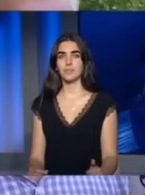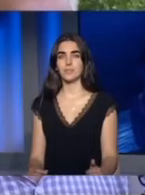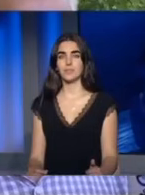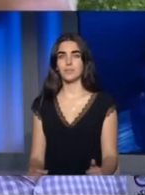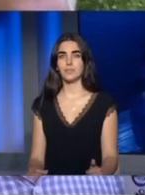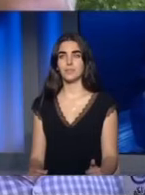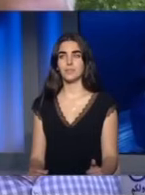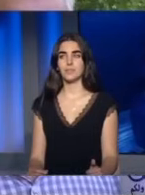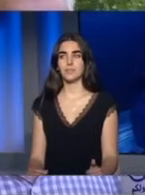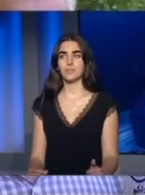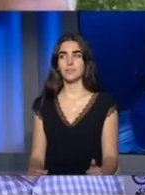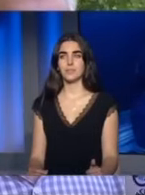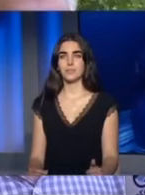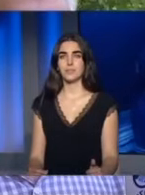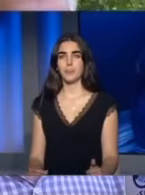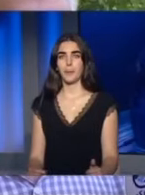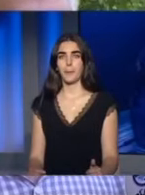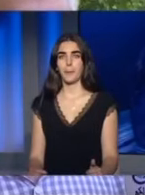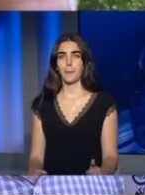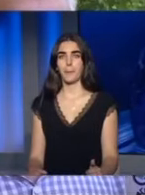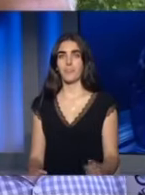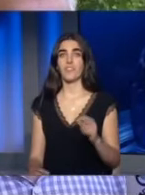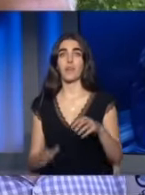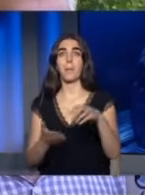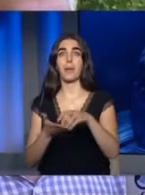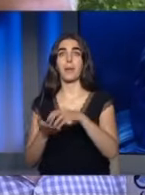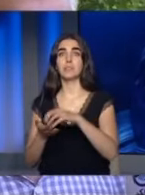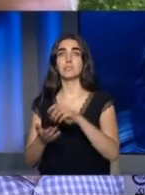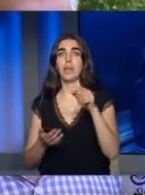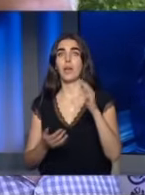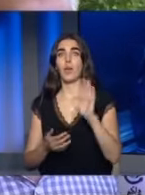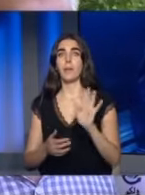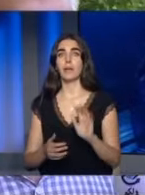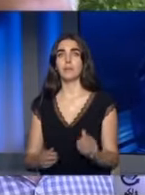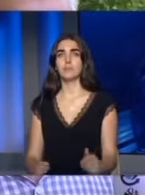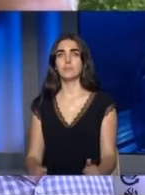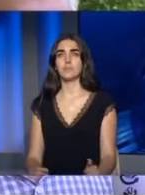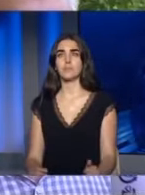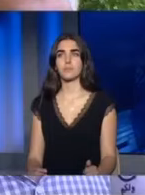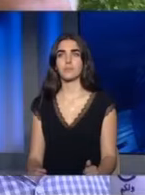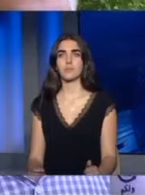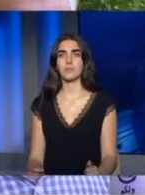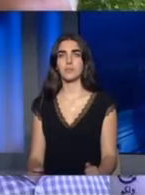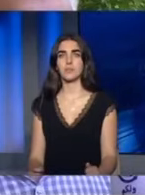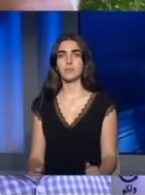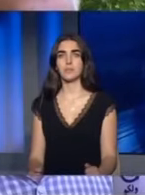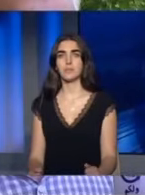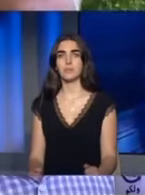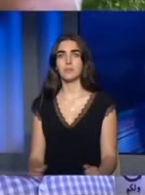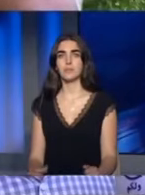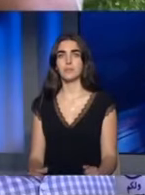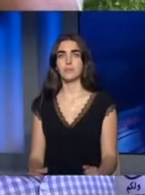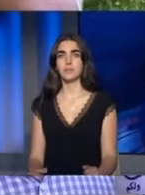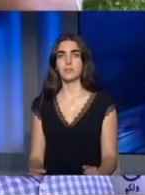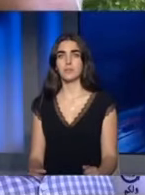الحكومه لبنانيه ملتزمه ولا يمكن الا ان تلتزم بهذا الامر رغم الامكانيات الضعيفه بالاضافه الى شركاء لبنان وبالاضافه